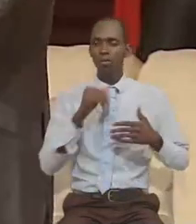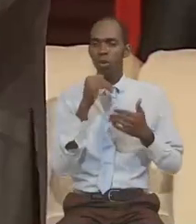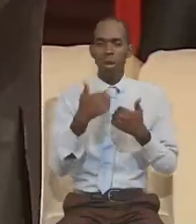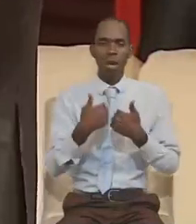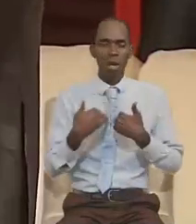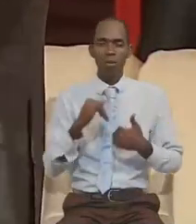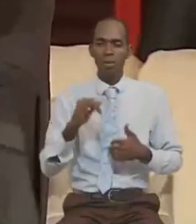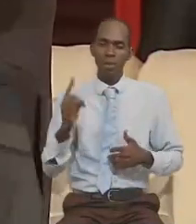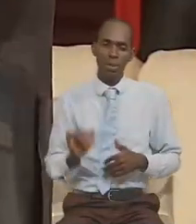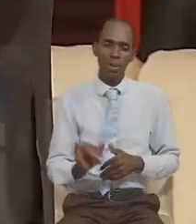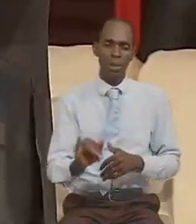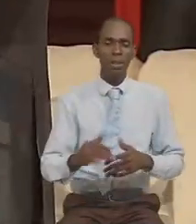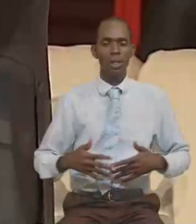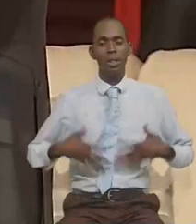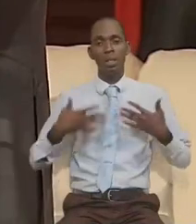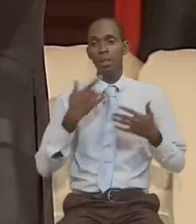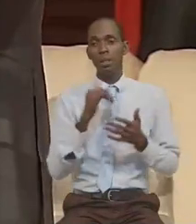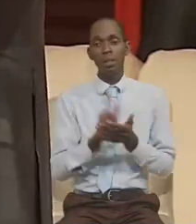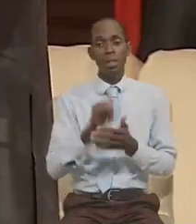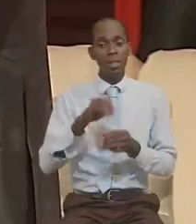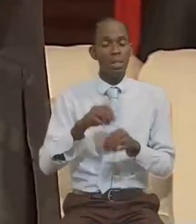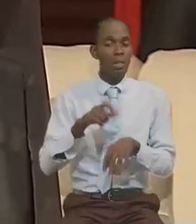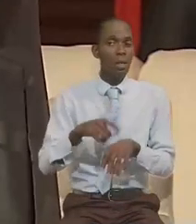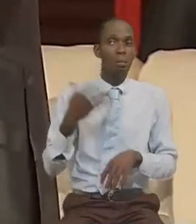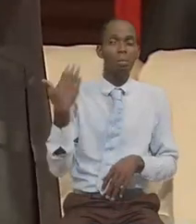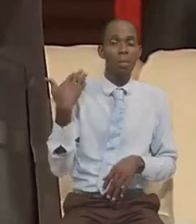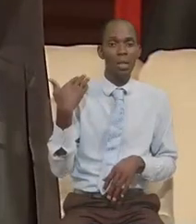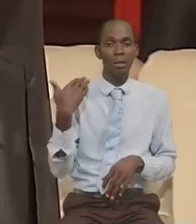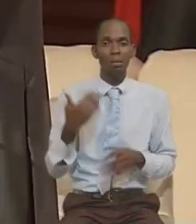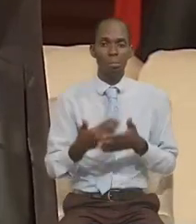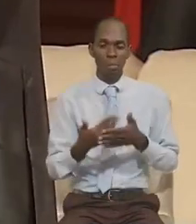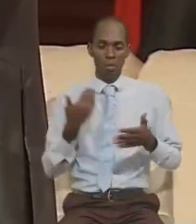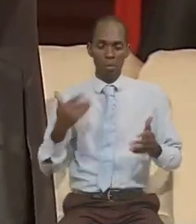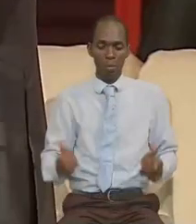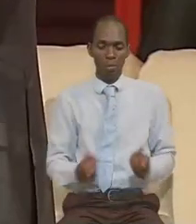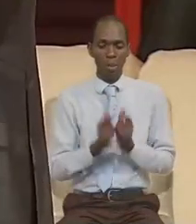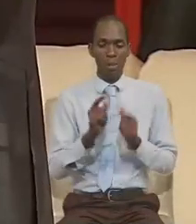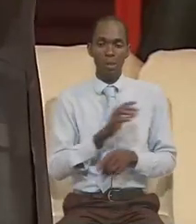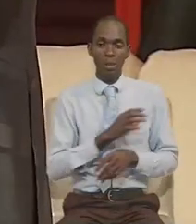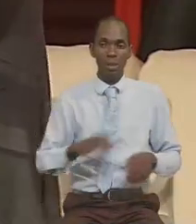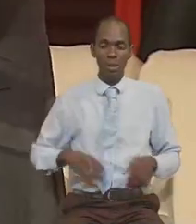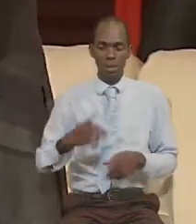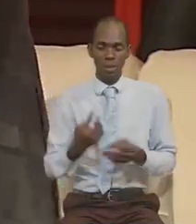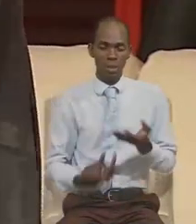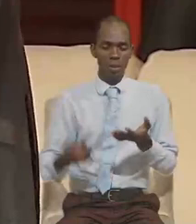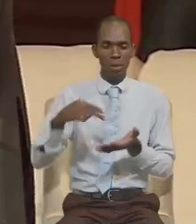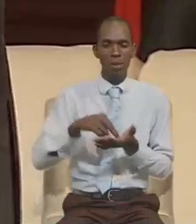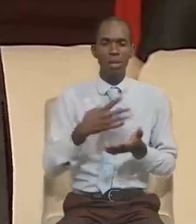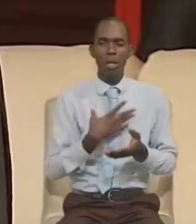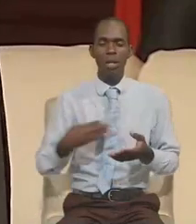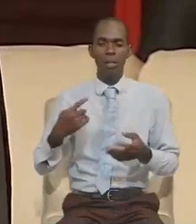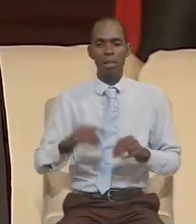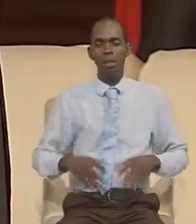dit, par le passé, avant de rencontrer Christ, la résurrection et la vie, voici ce que